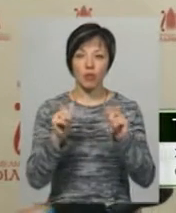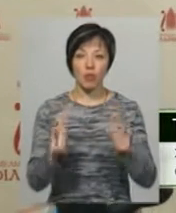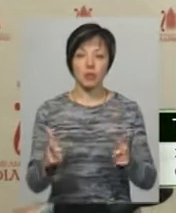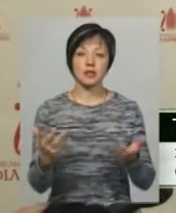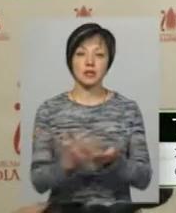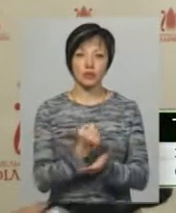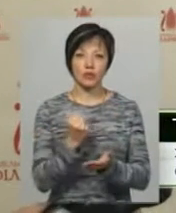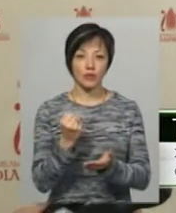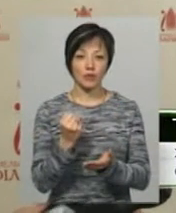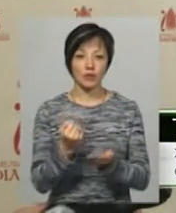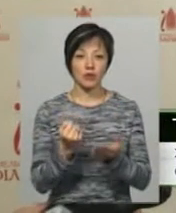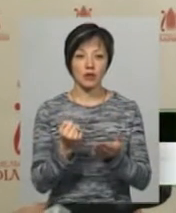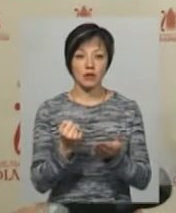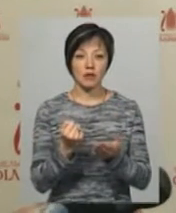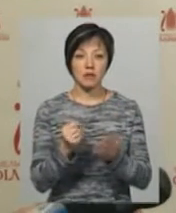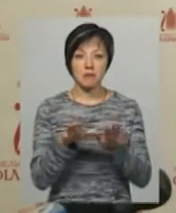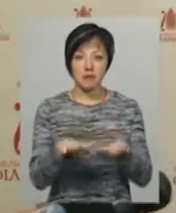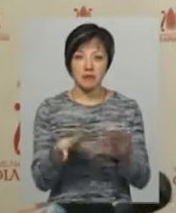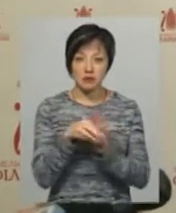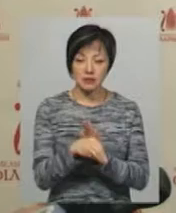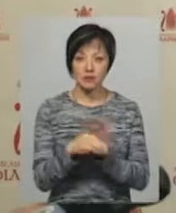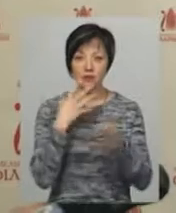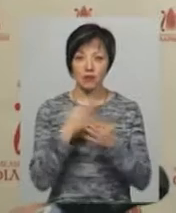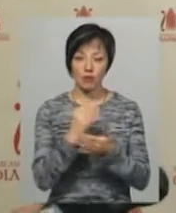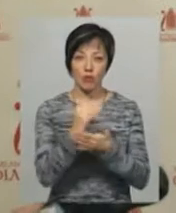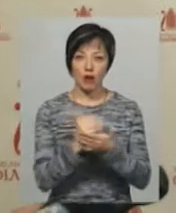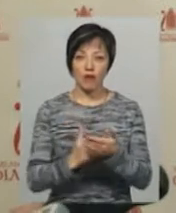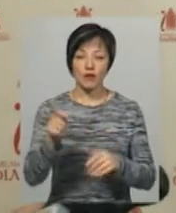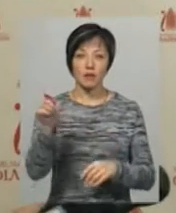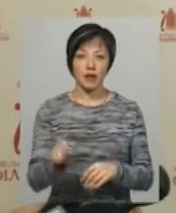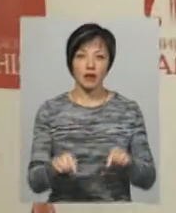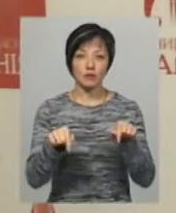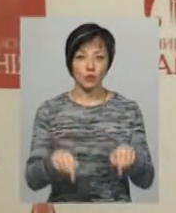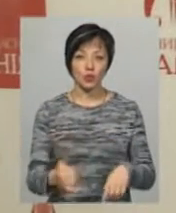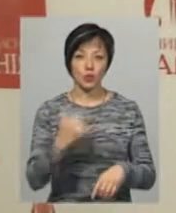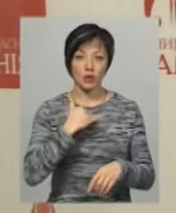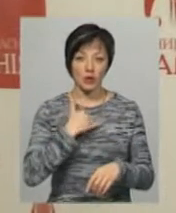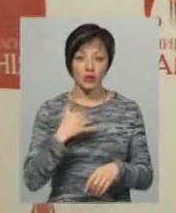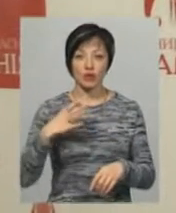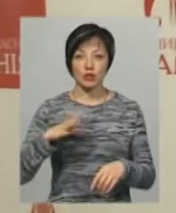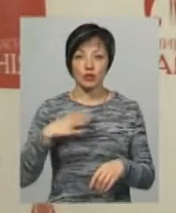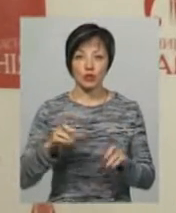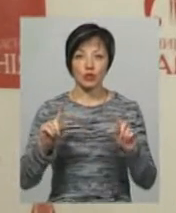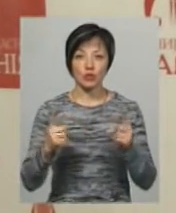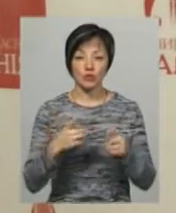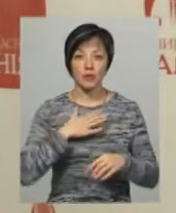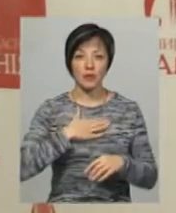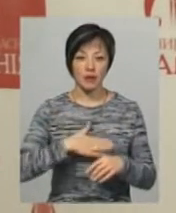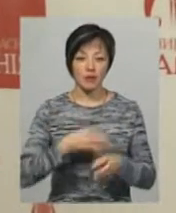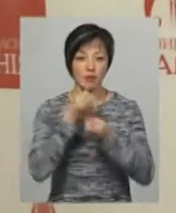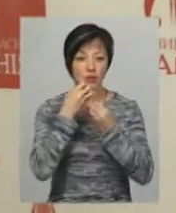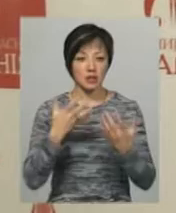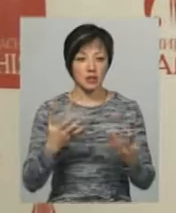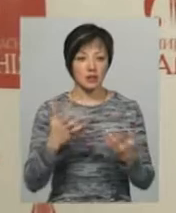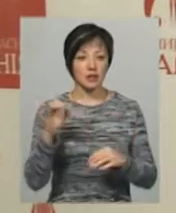знайшов щілинку в своєму графіку і приїхав сюди до нас. Нас очікує дуже приємний,